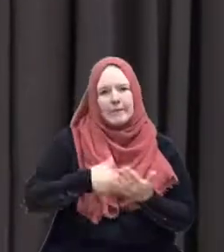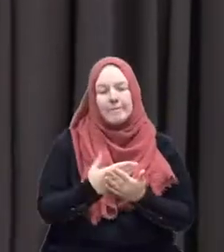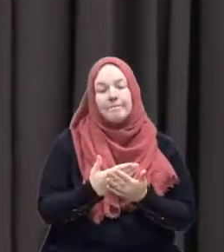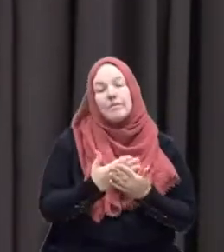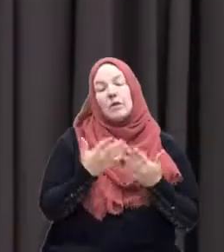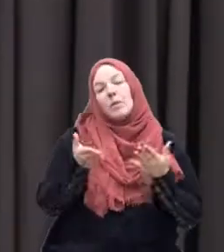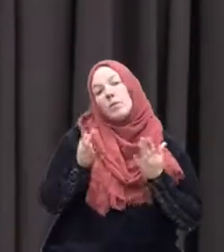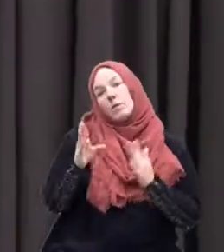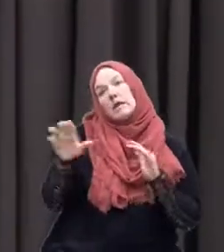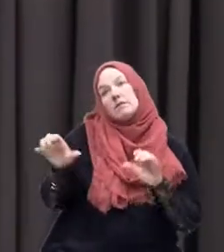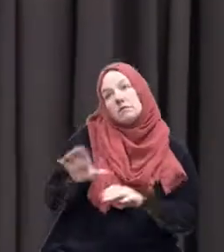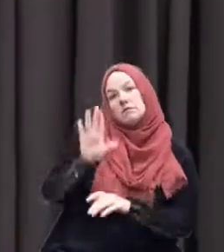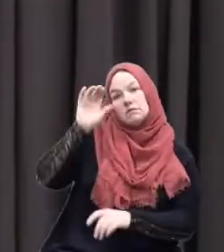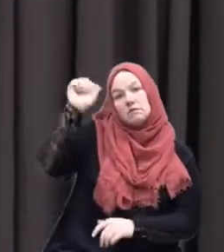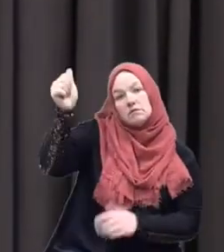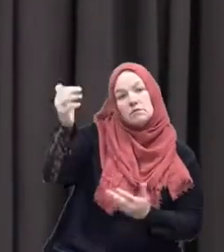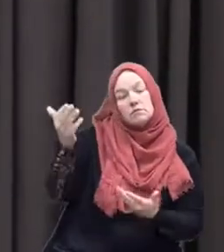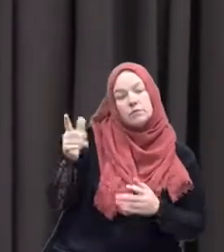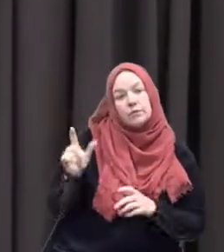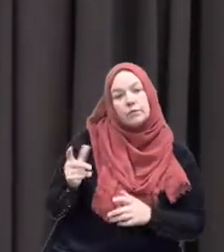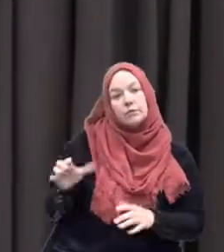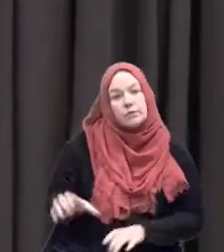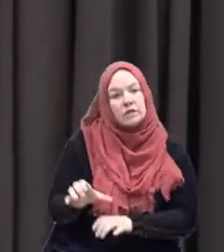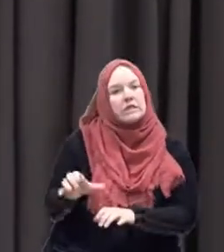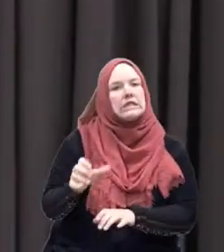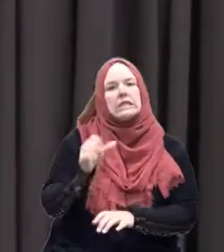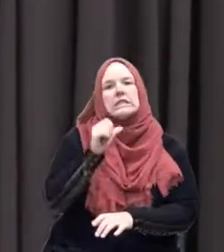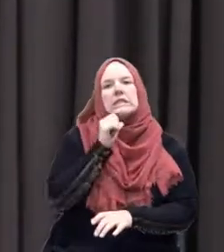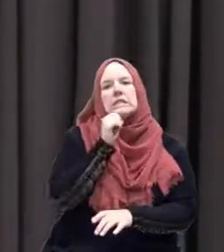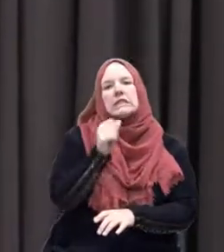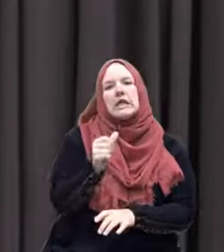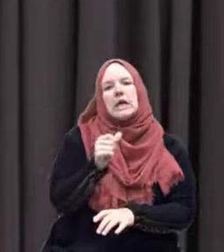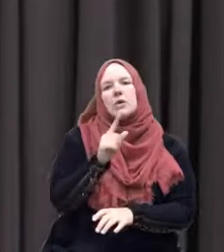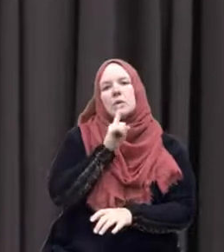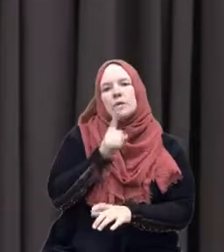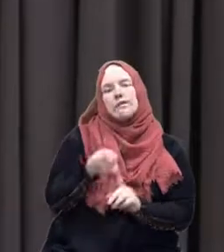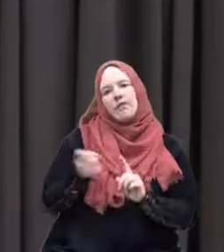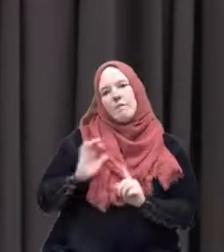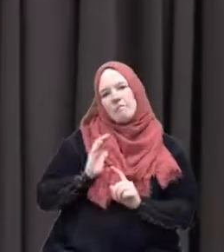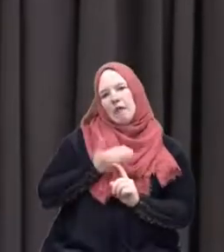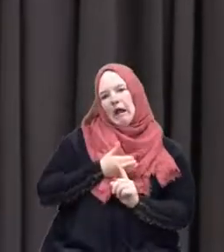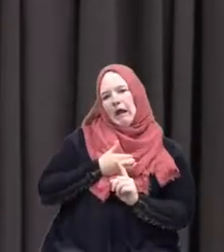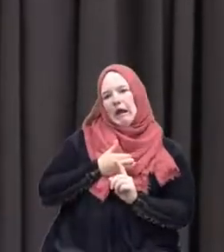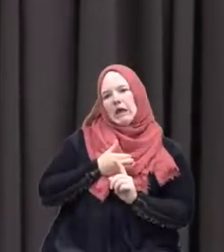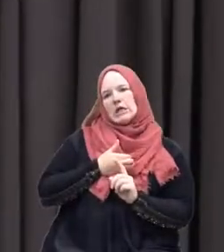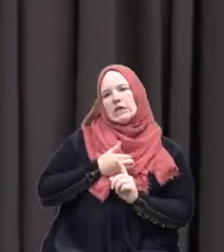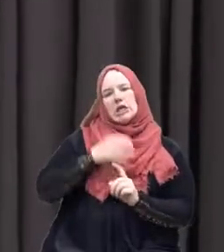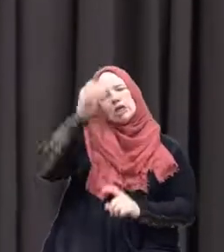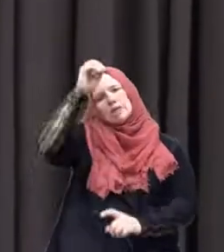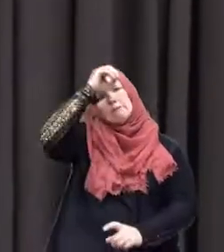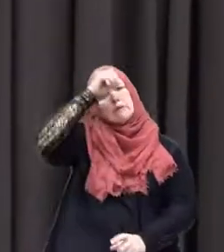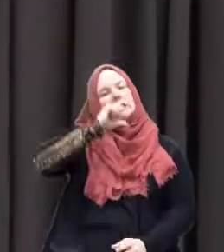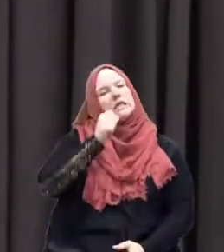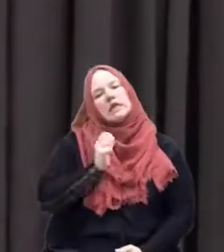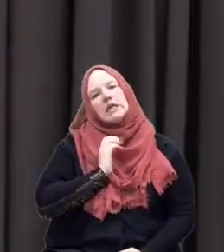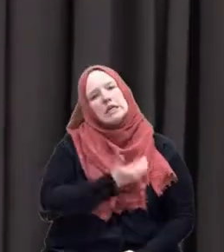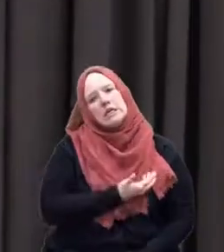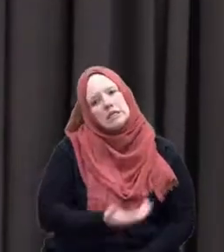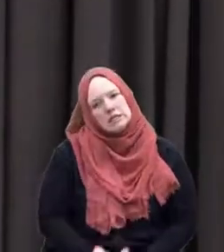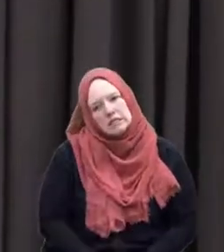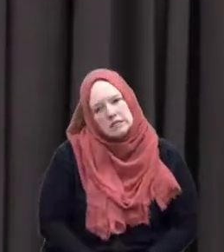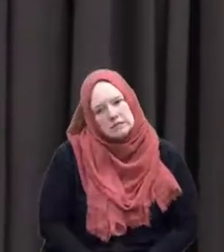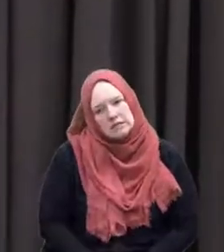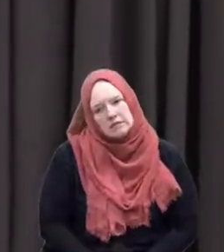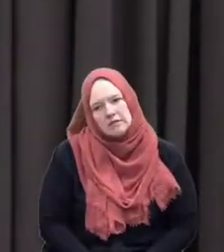And the way he does what he does is not subject to our measurements. حتى يقول